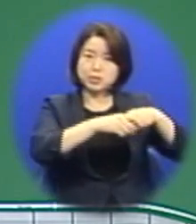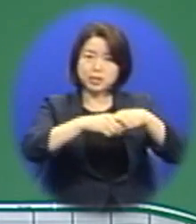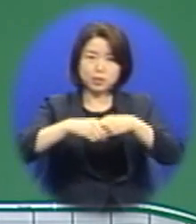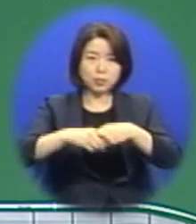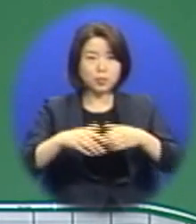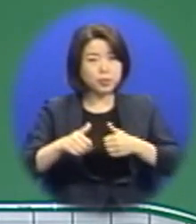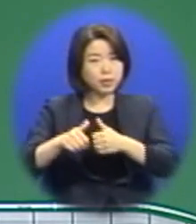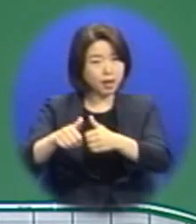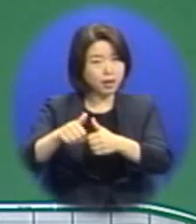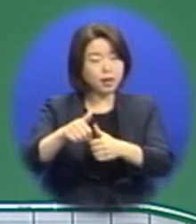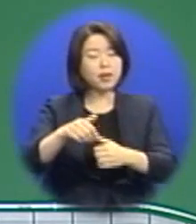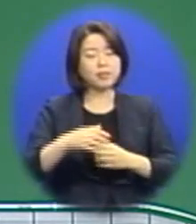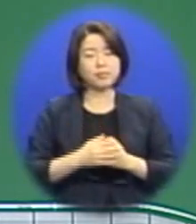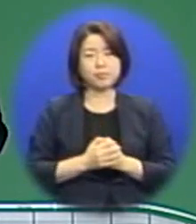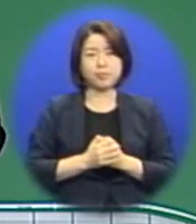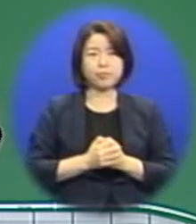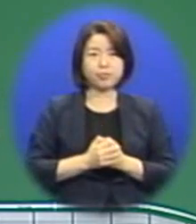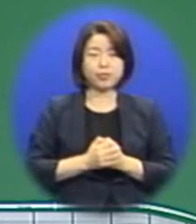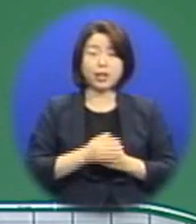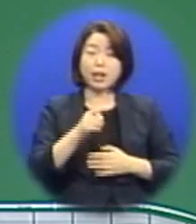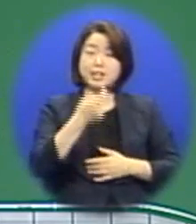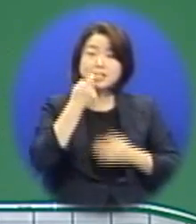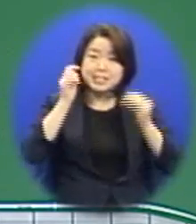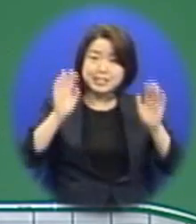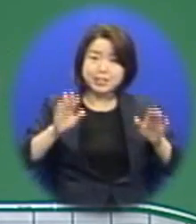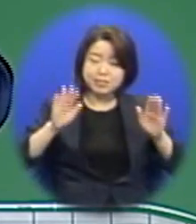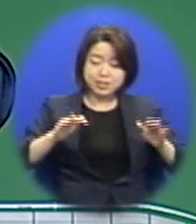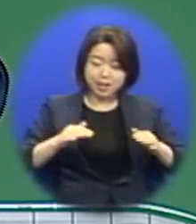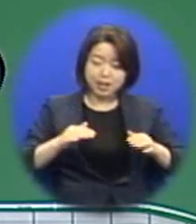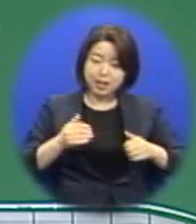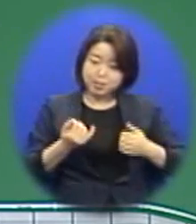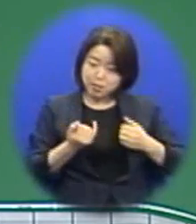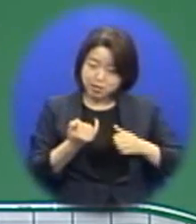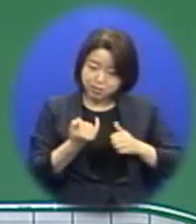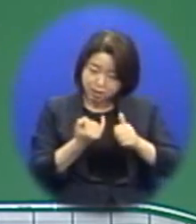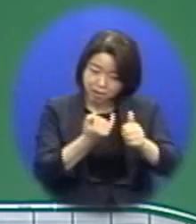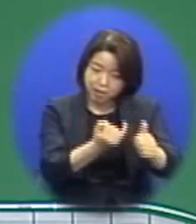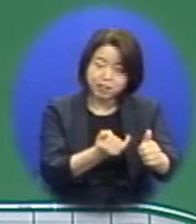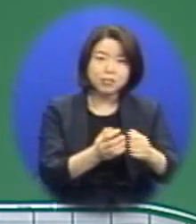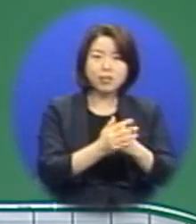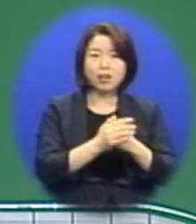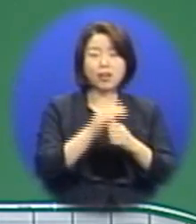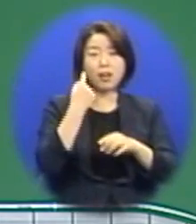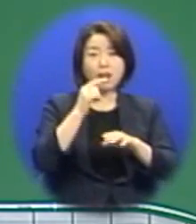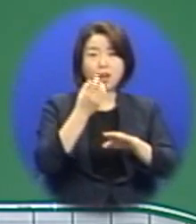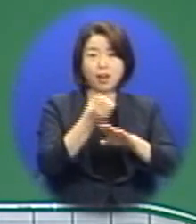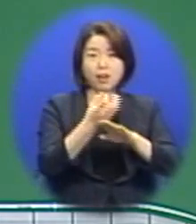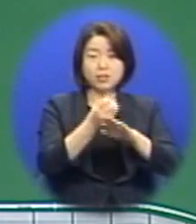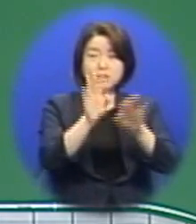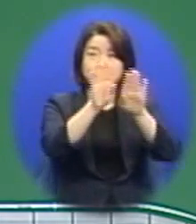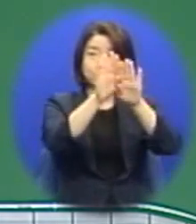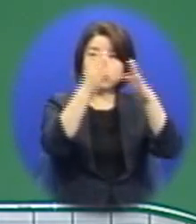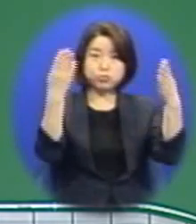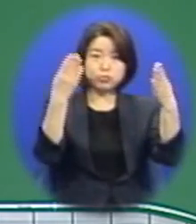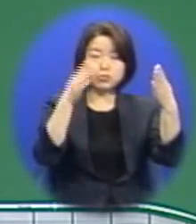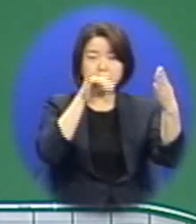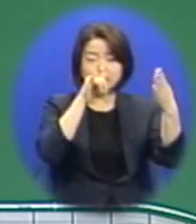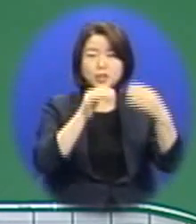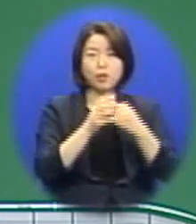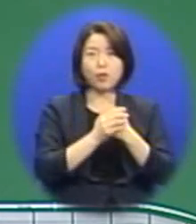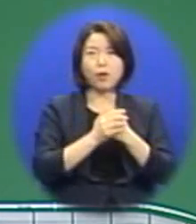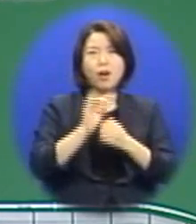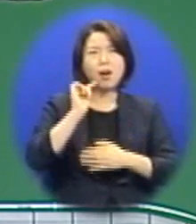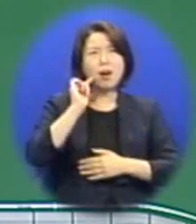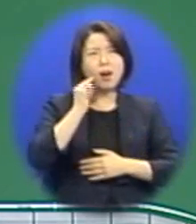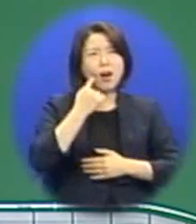따라오라는 거예요. 그래서 그 천사를 따라서 가는데 황금문이 나타났습니다. 너무나 아름다운